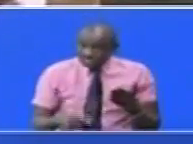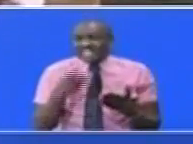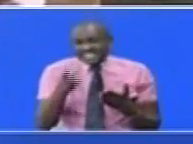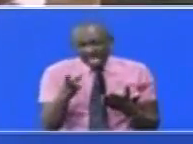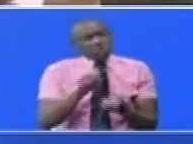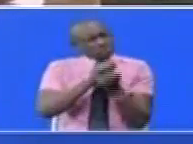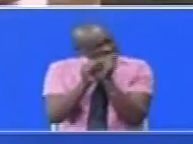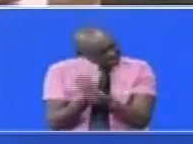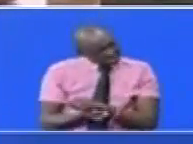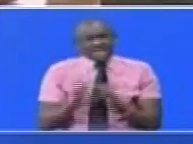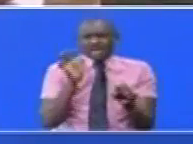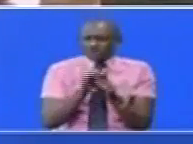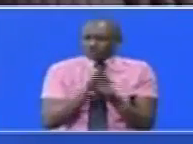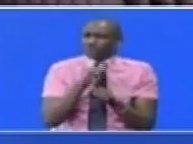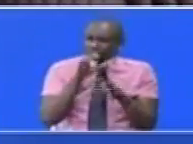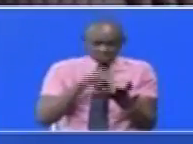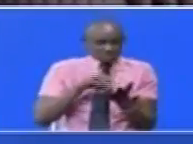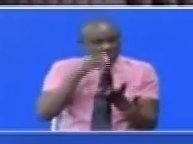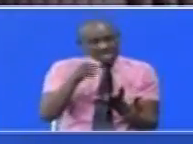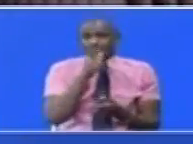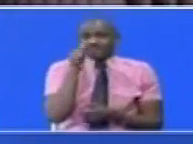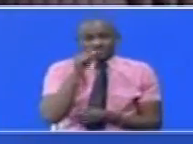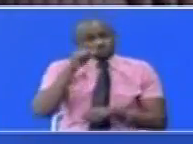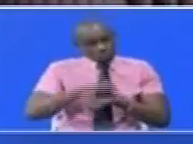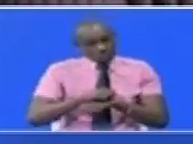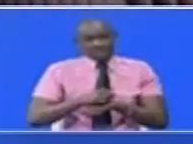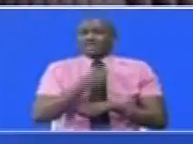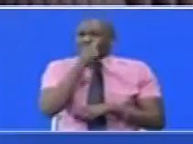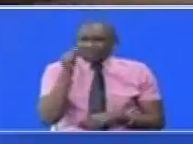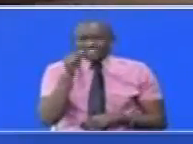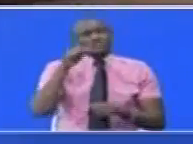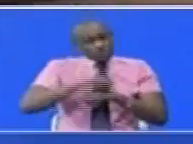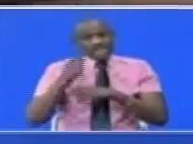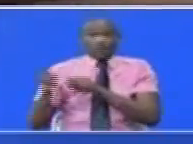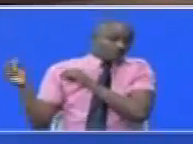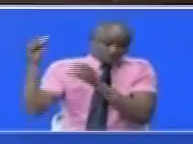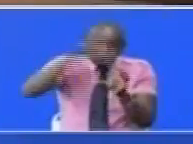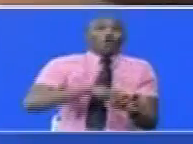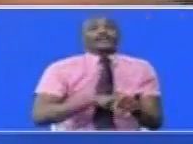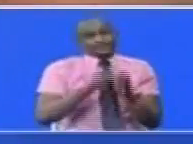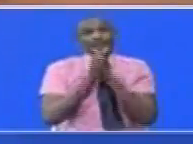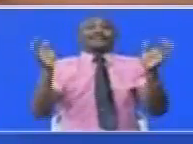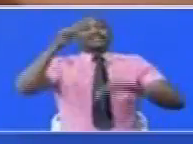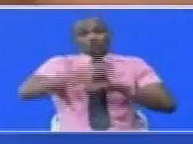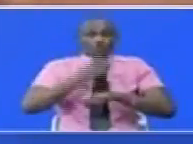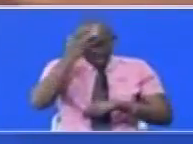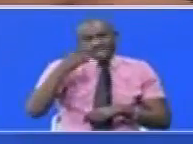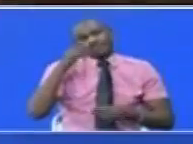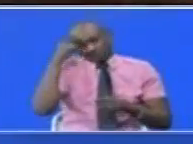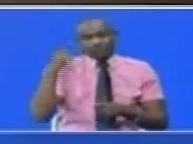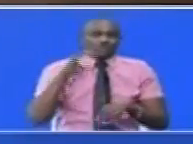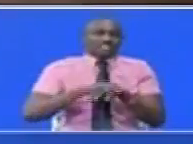makubwa katika sekta elimu, huku wanafunzi wa shule binafsi wakihamishwa shule za umma na kusababisha msongamano zaidi